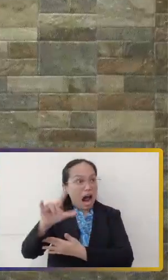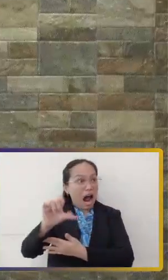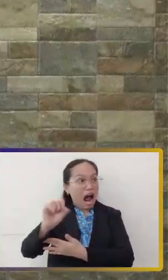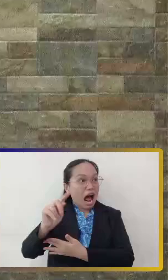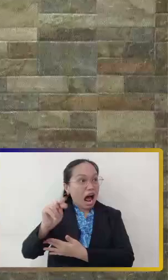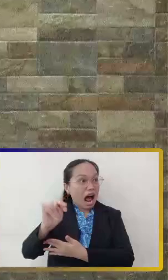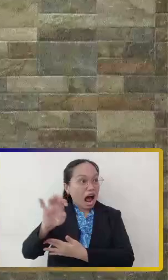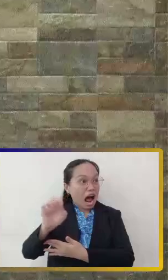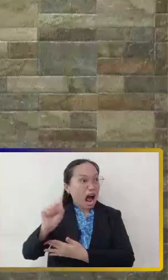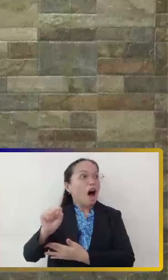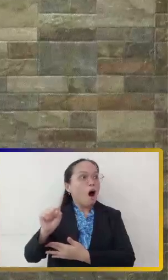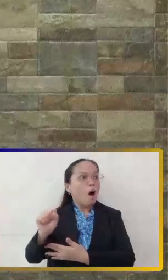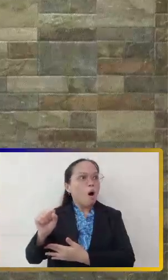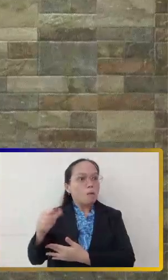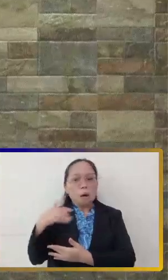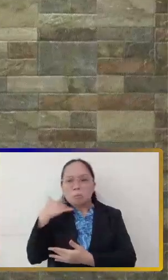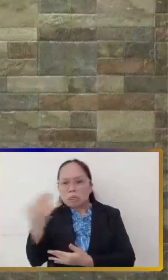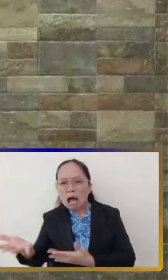Kirjat-Jerim